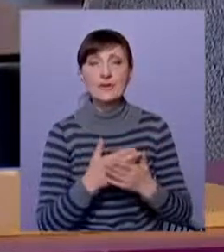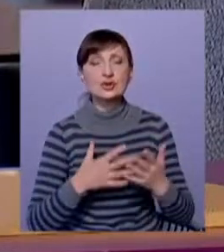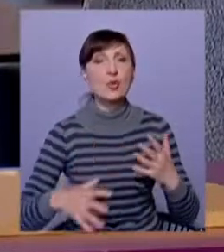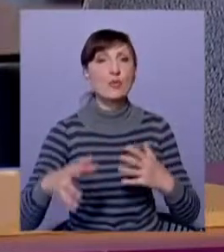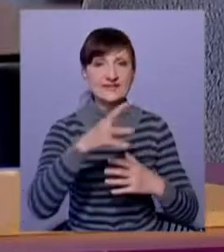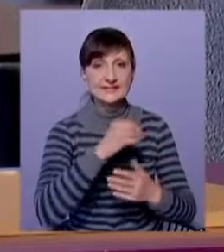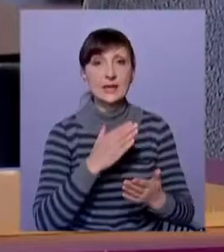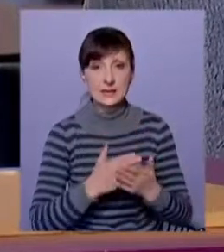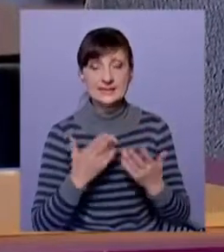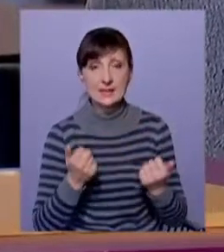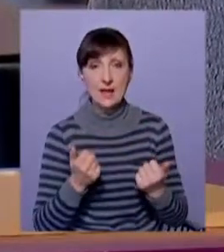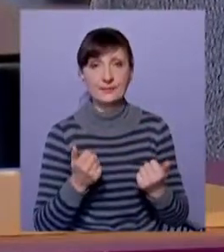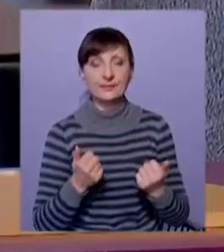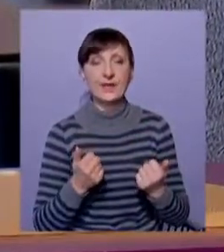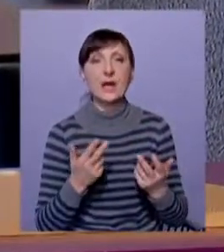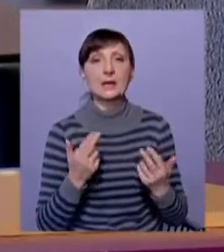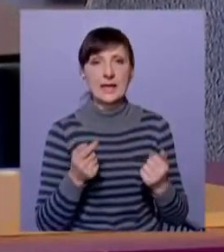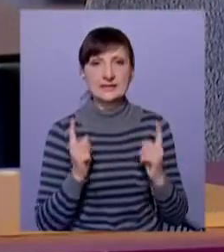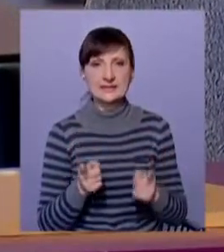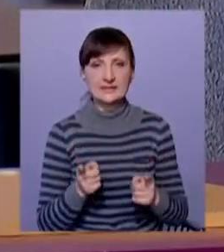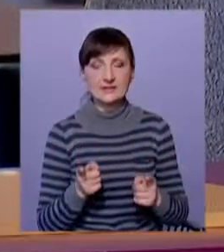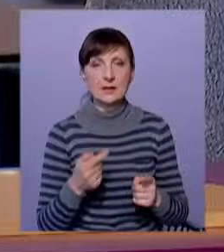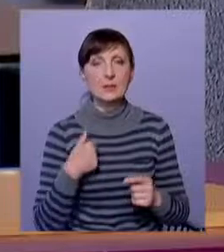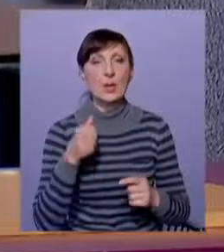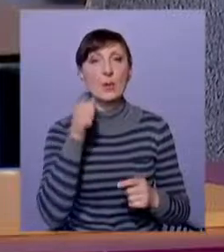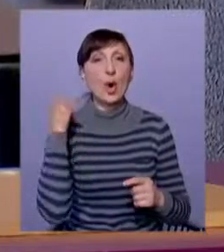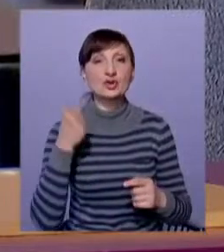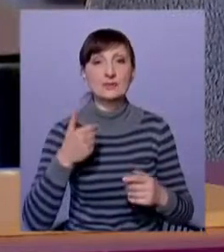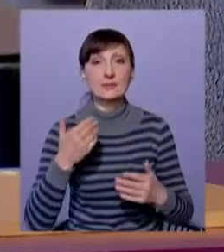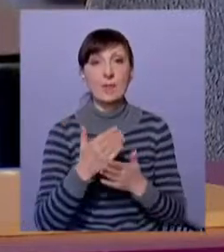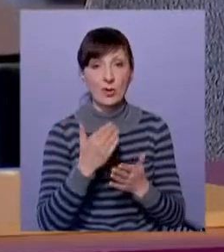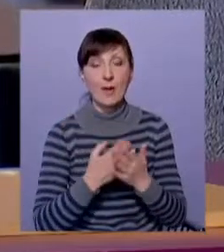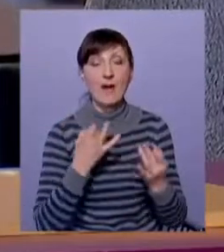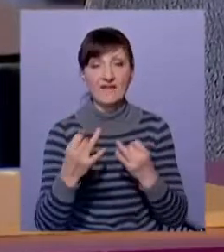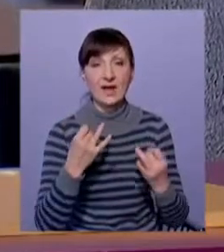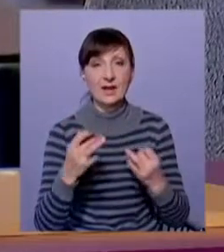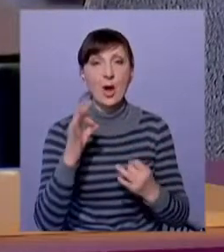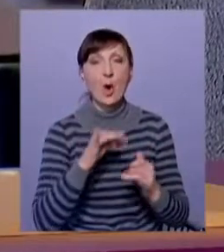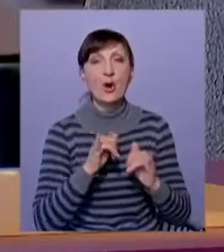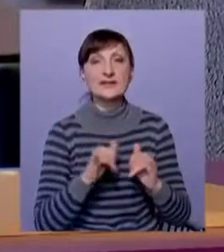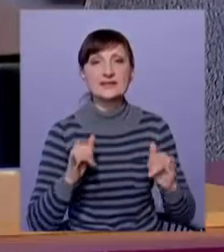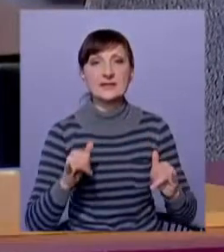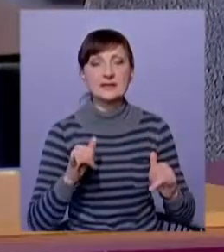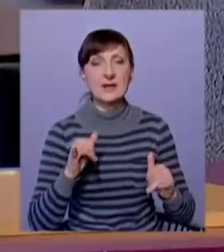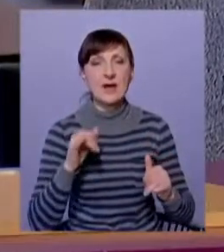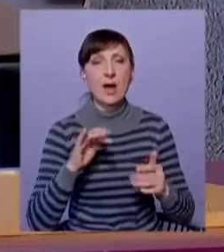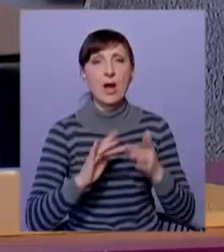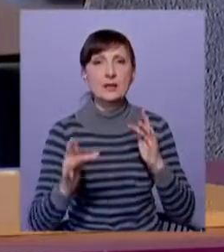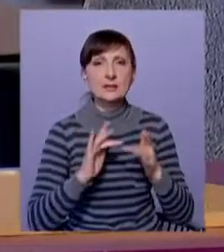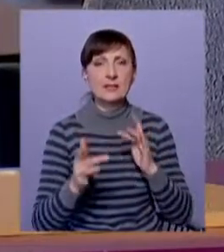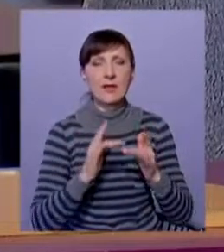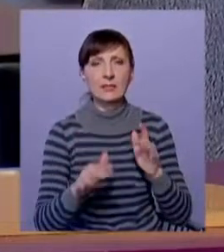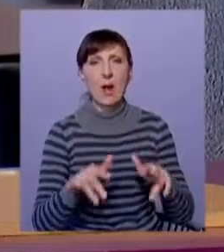они есть? Да, действительно, Ардак, мы в прошлой передаче с вами об этом говорили, о развитии цифровизации в здравоохранении. Mm-hmm.